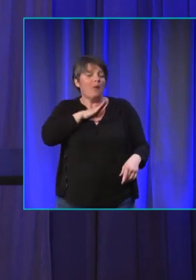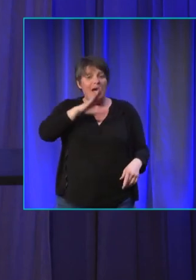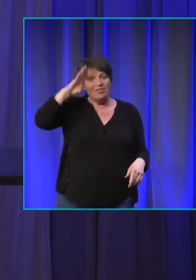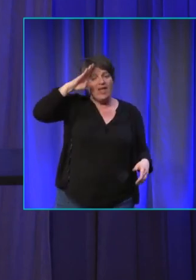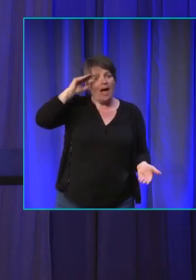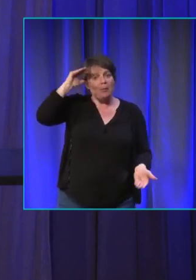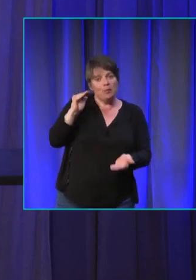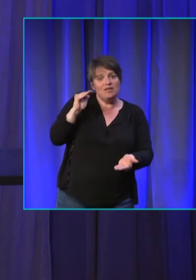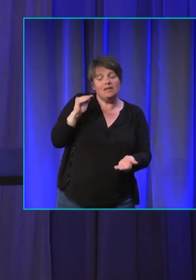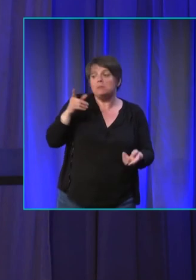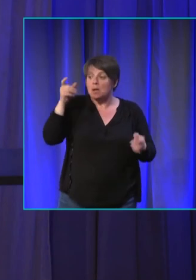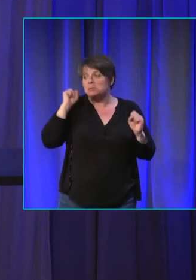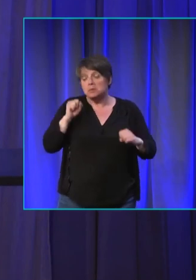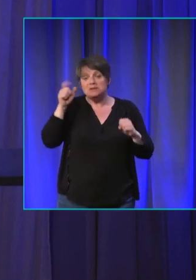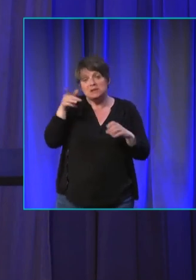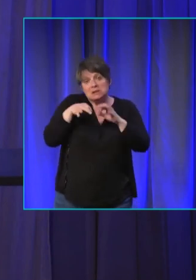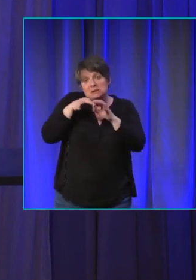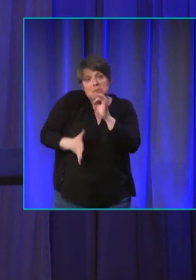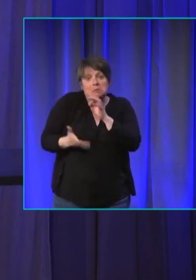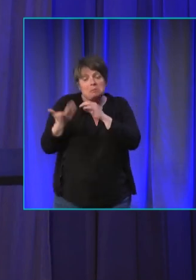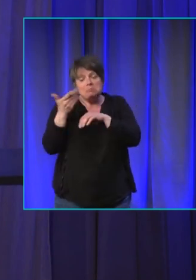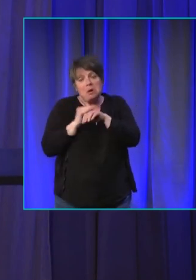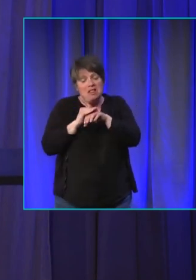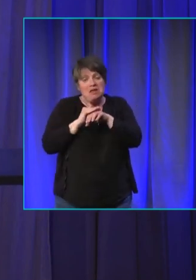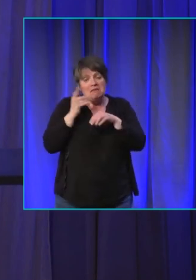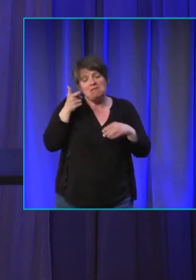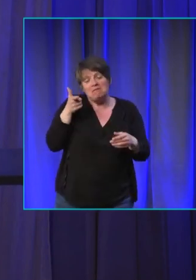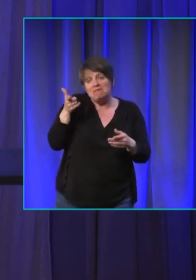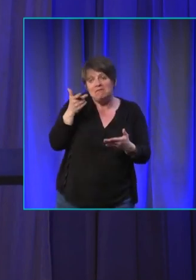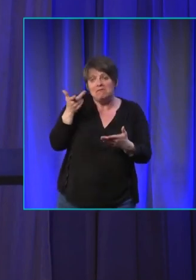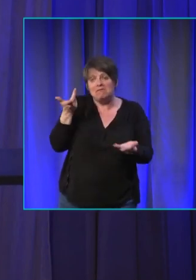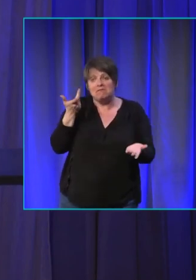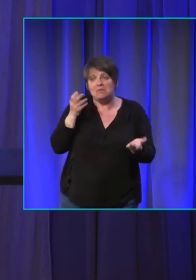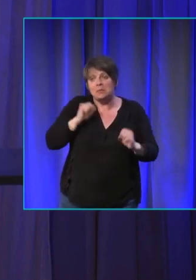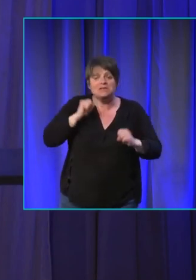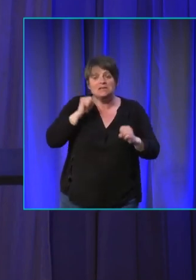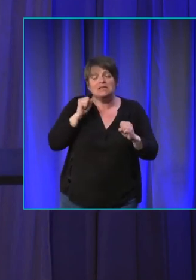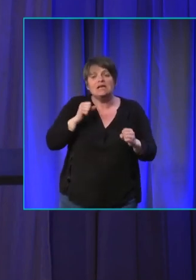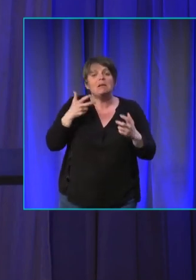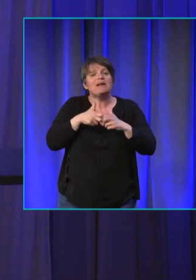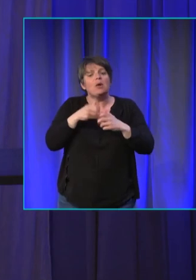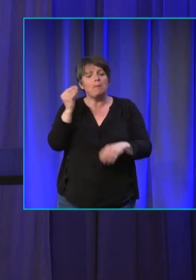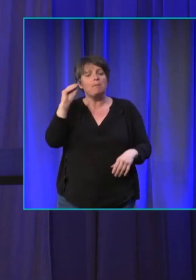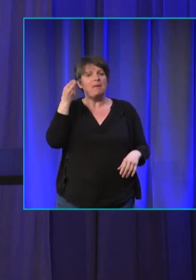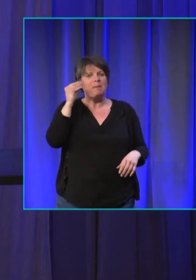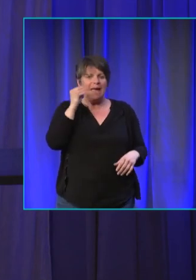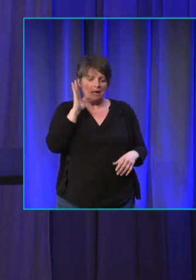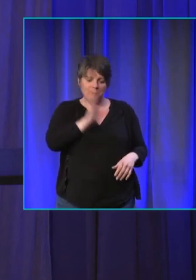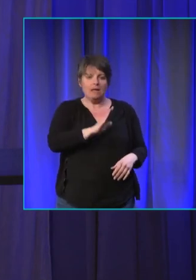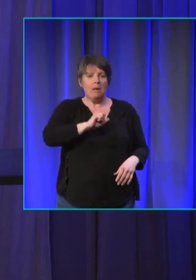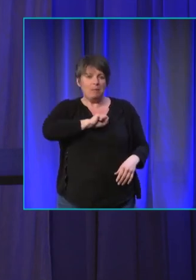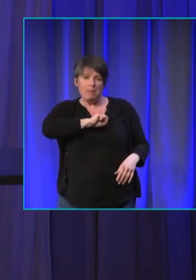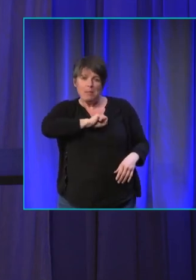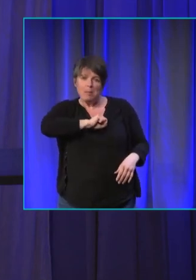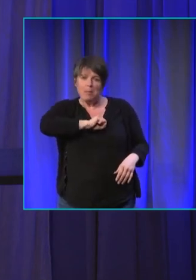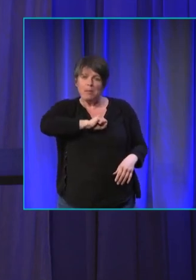ça peut expliquer, oui, ça peut être une raison explicative. Bon, quand on prend un nouveau-né, le cœur bat très vite. Tout à